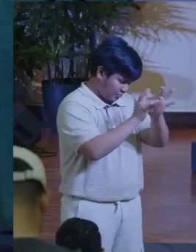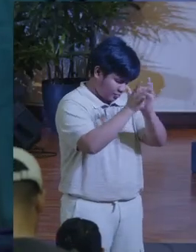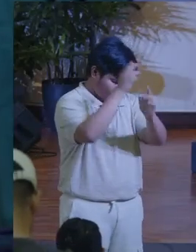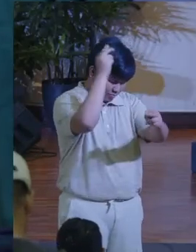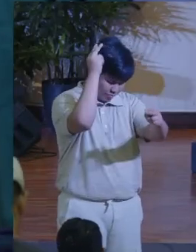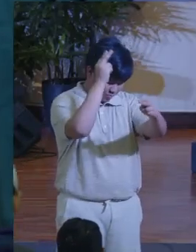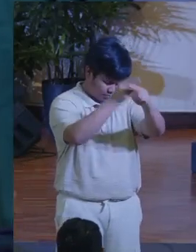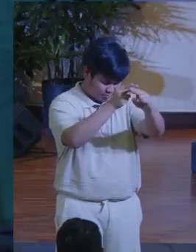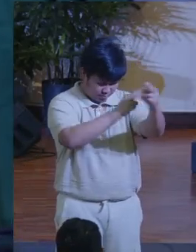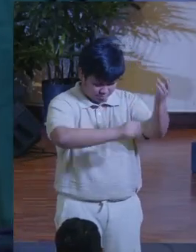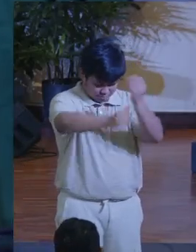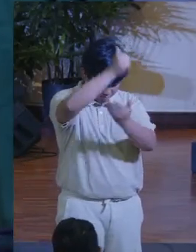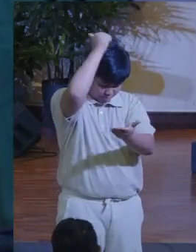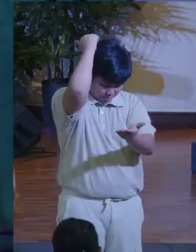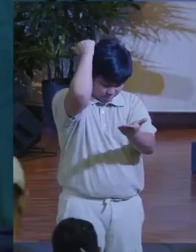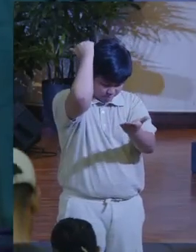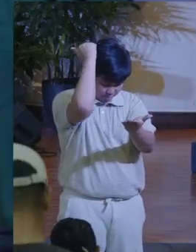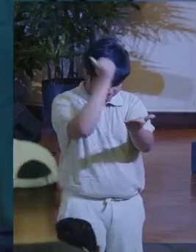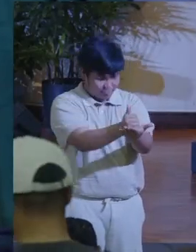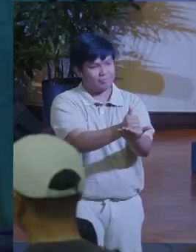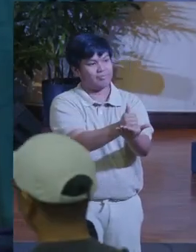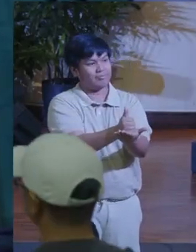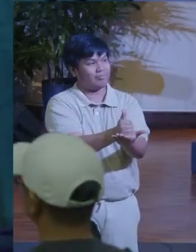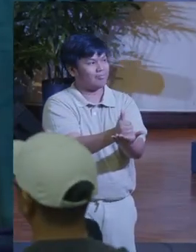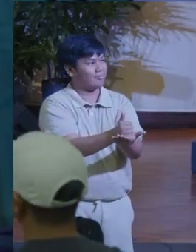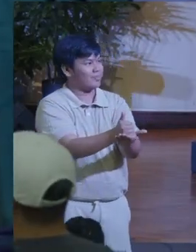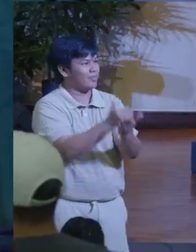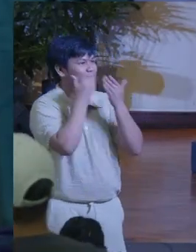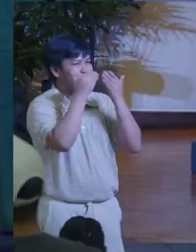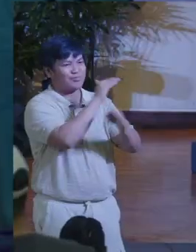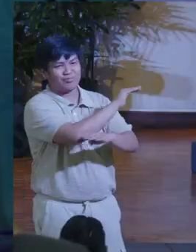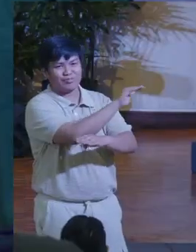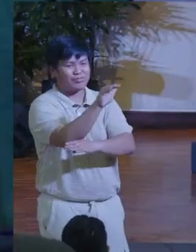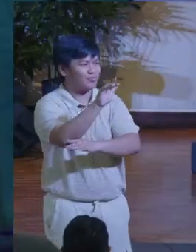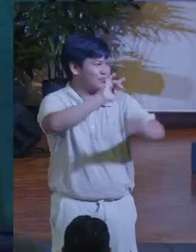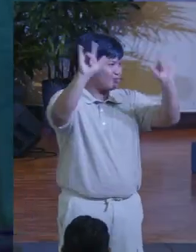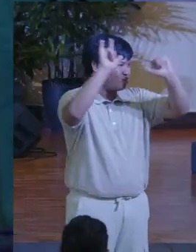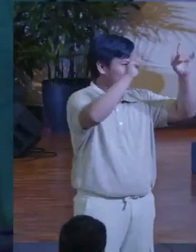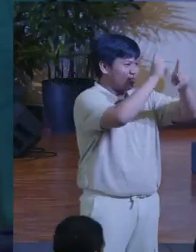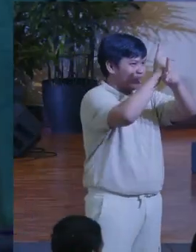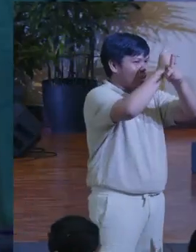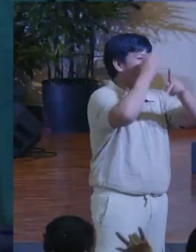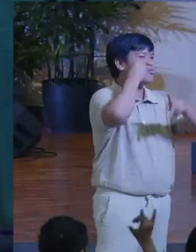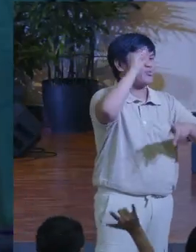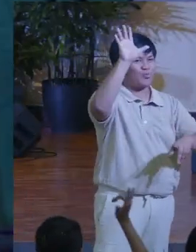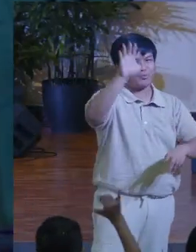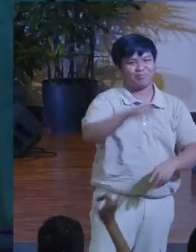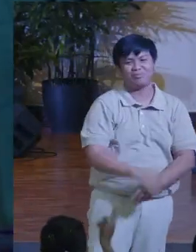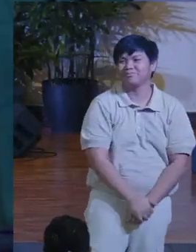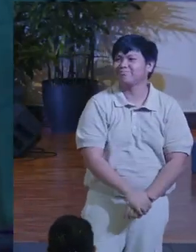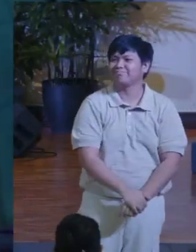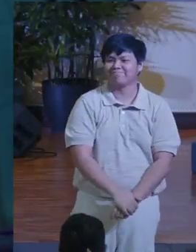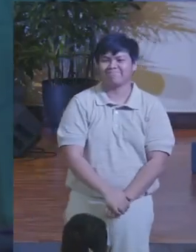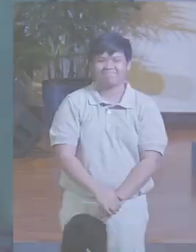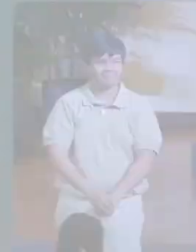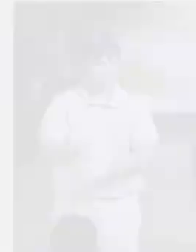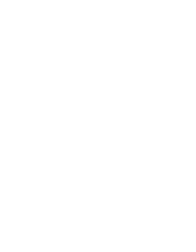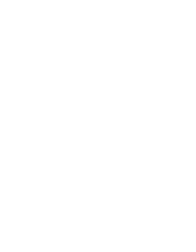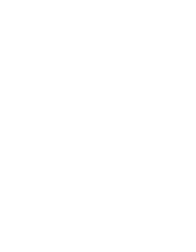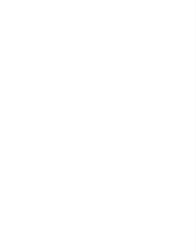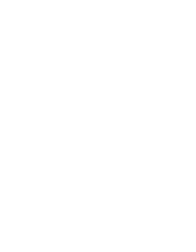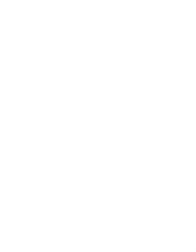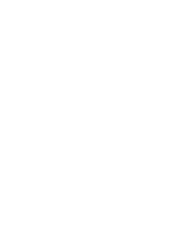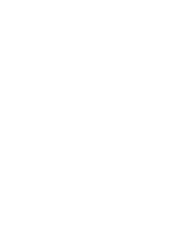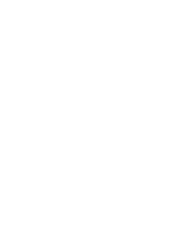At ang lahat ay nagsabi ng Amen. Magandang hapon po sa kanilang lahat.